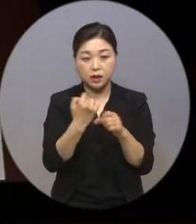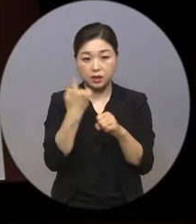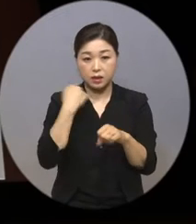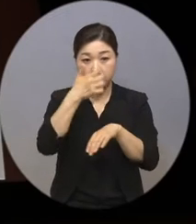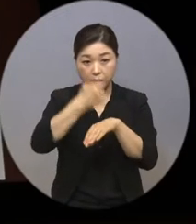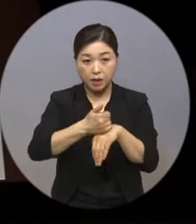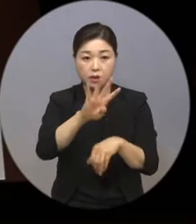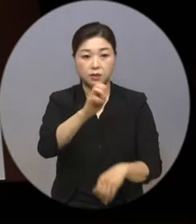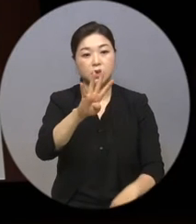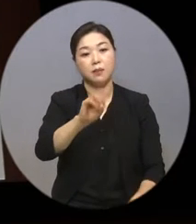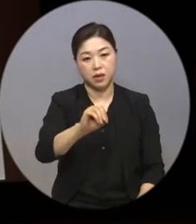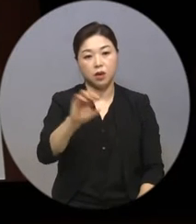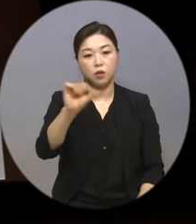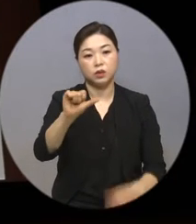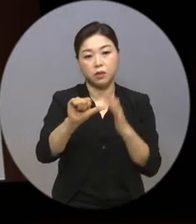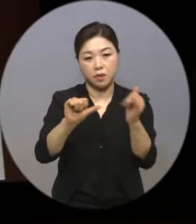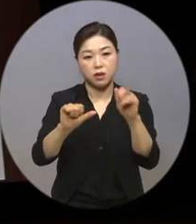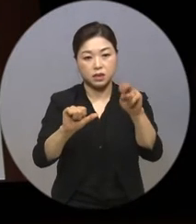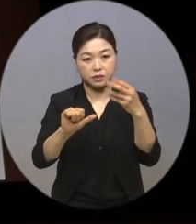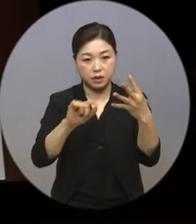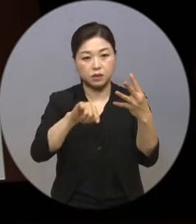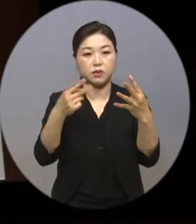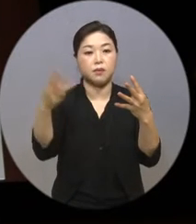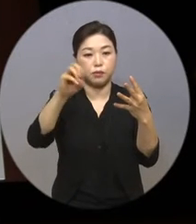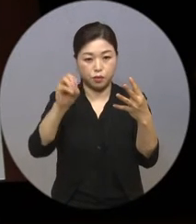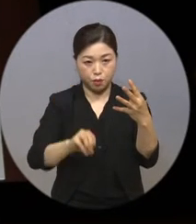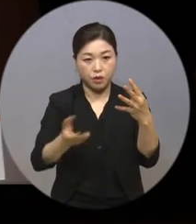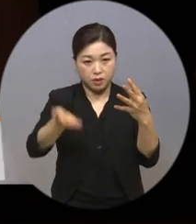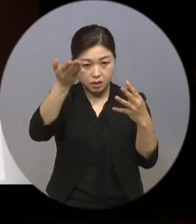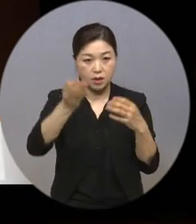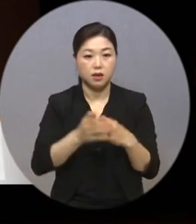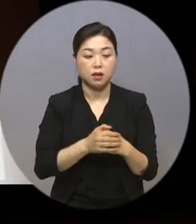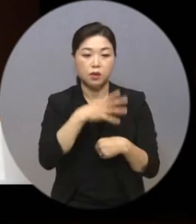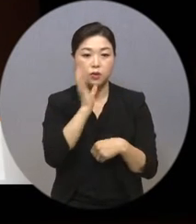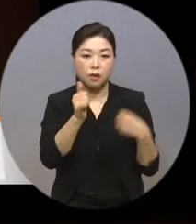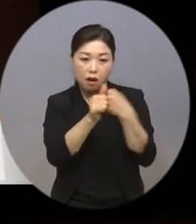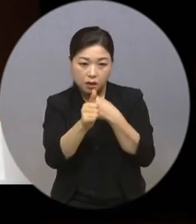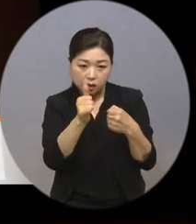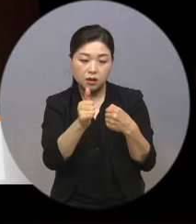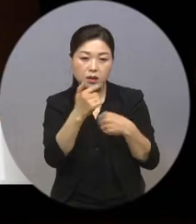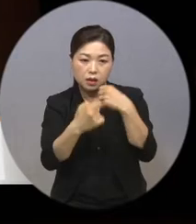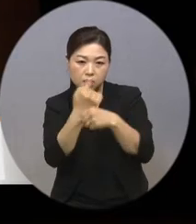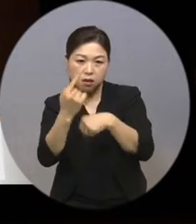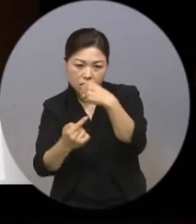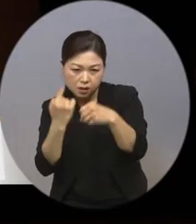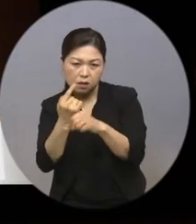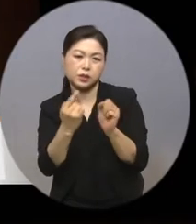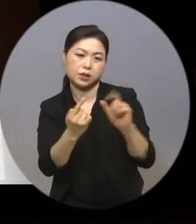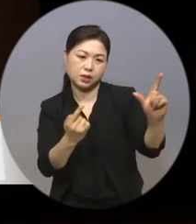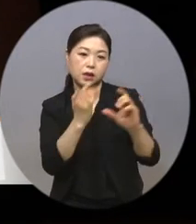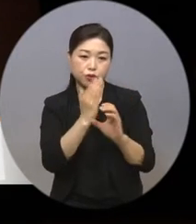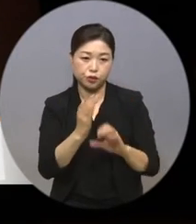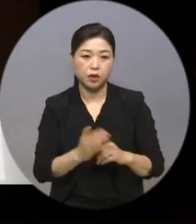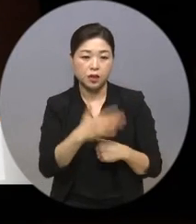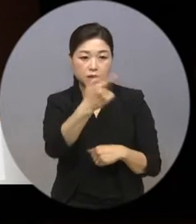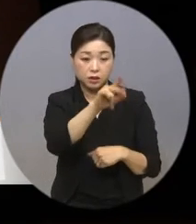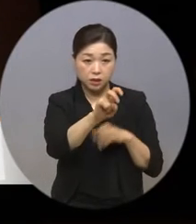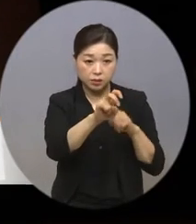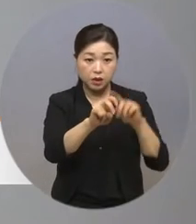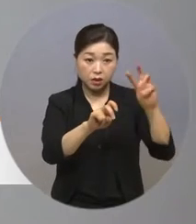44만 5천여 명으로 24.3%를 넘었고 노인학대는 매년 증가세를 보이고 있으며